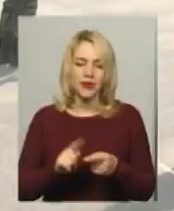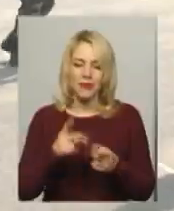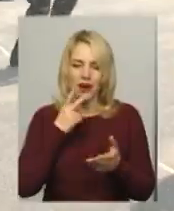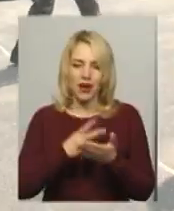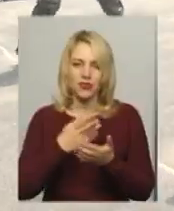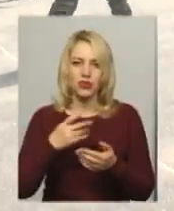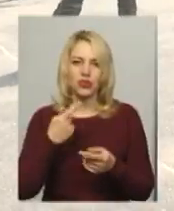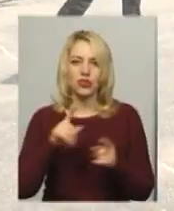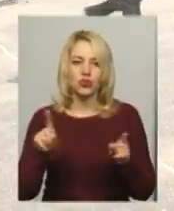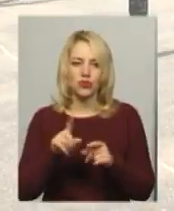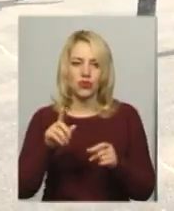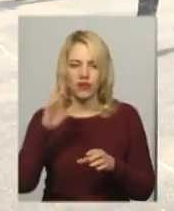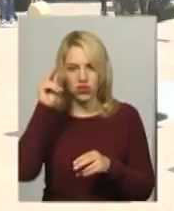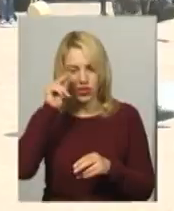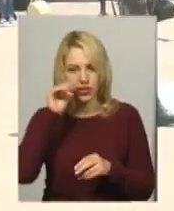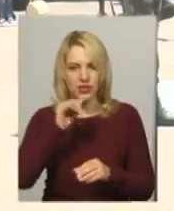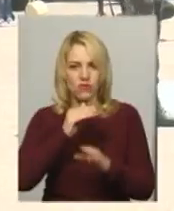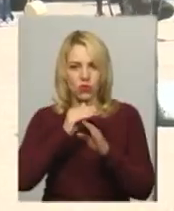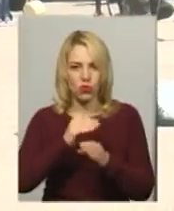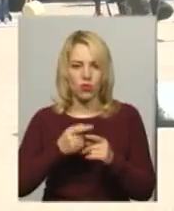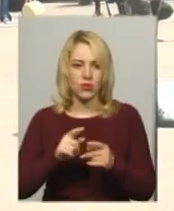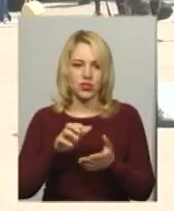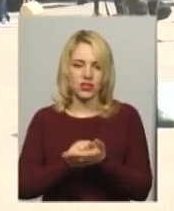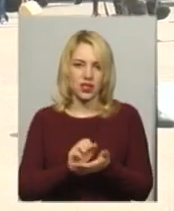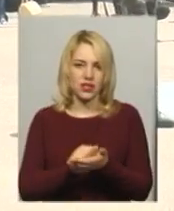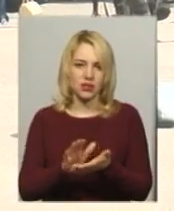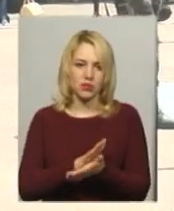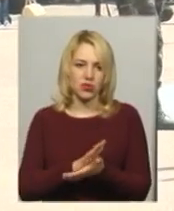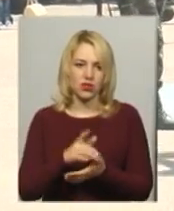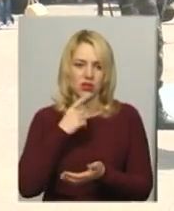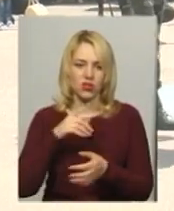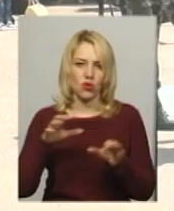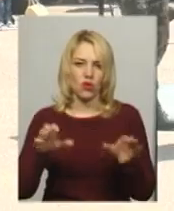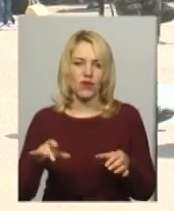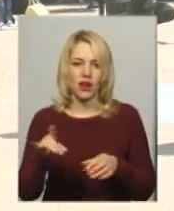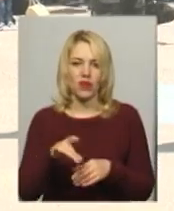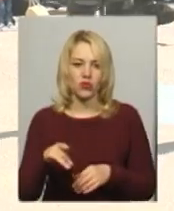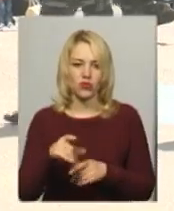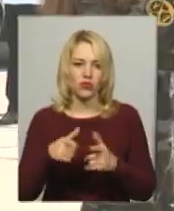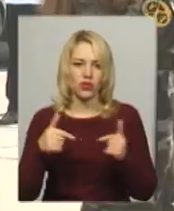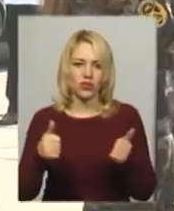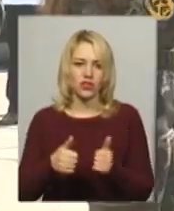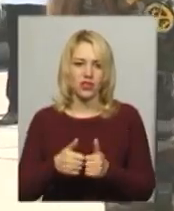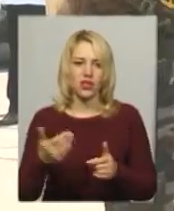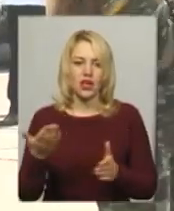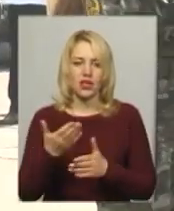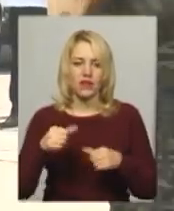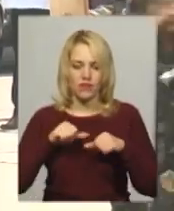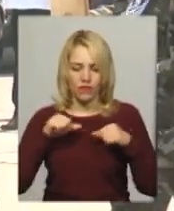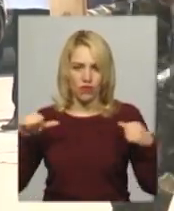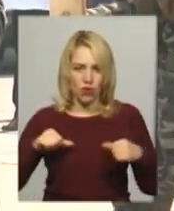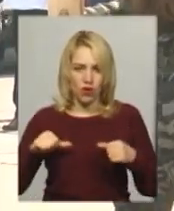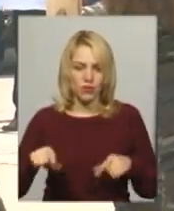демонструють, чого навчилися в рукопаші. Заняття в Січі безкоштовні, каже голова районної організації ЦОУ Микола Трембач, як і форма на